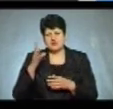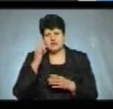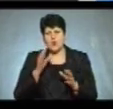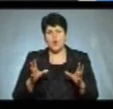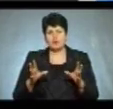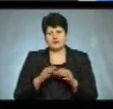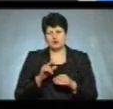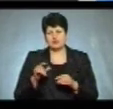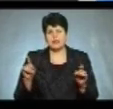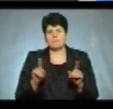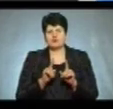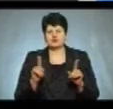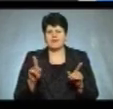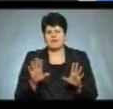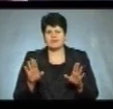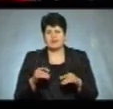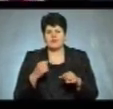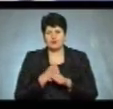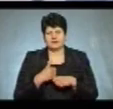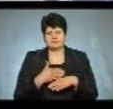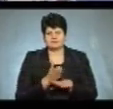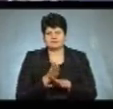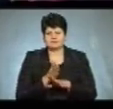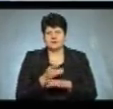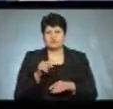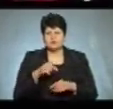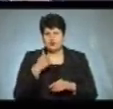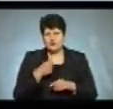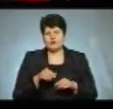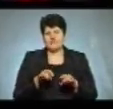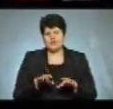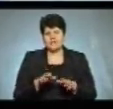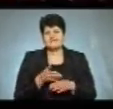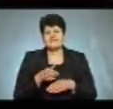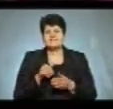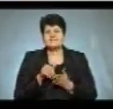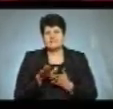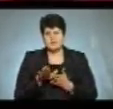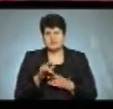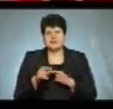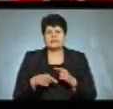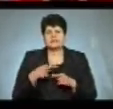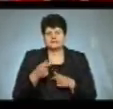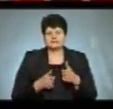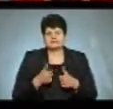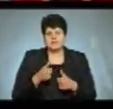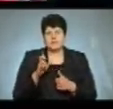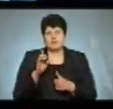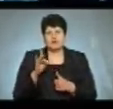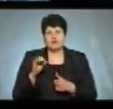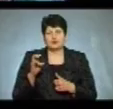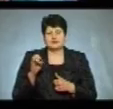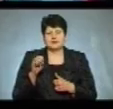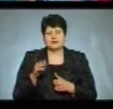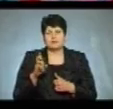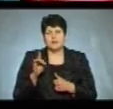об'єднувати людей музикою, а не сіяти розбрат. Тому цього року вирішили відмовитися». Наступні в турнірній таблиці гурт «Брюнет Шут Блондс». На